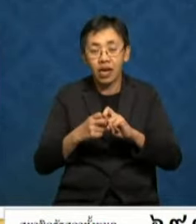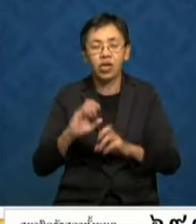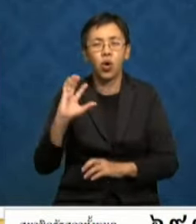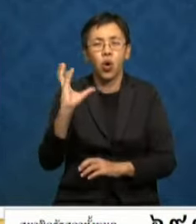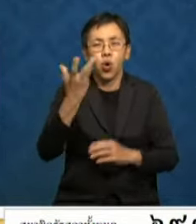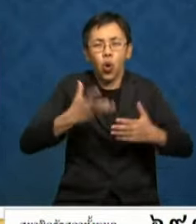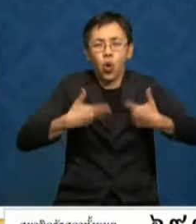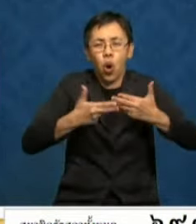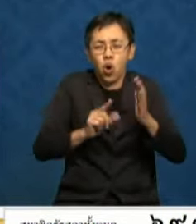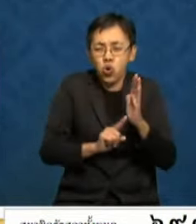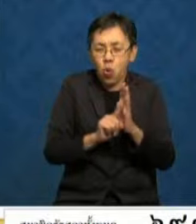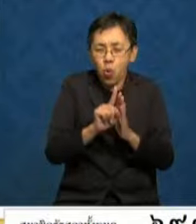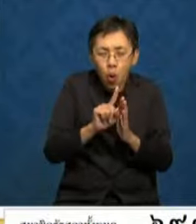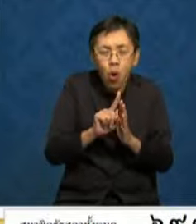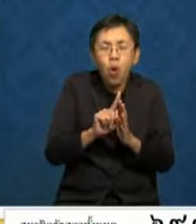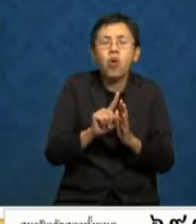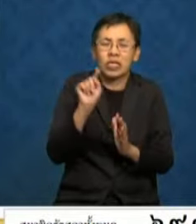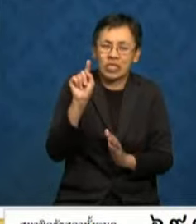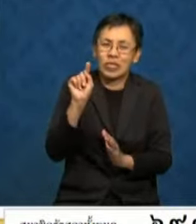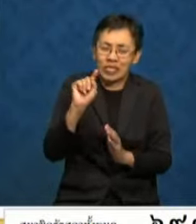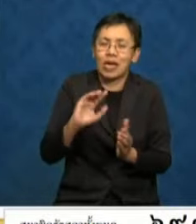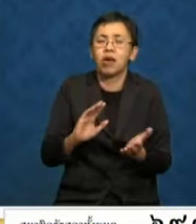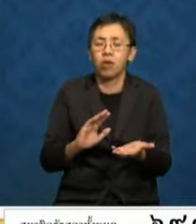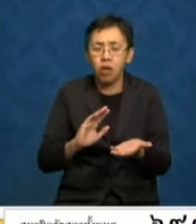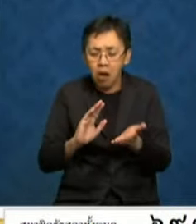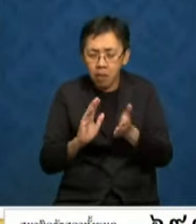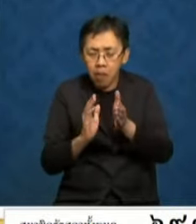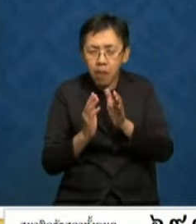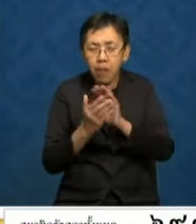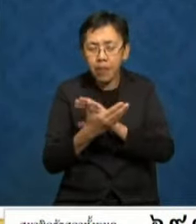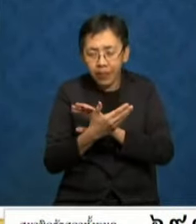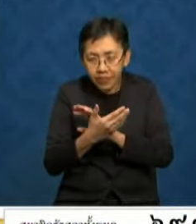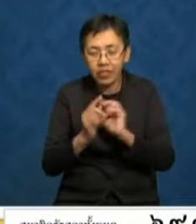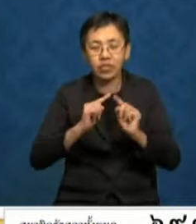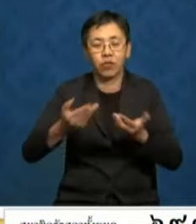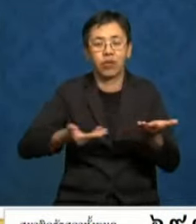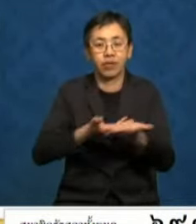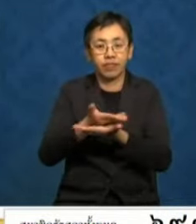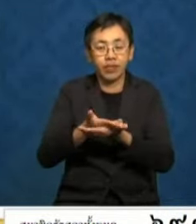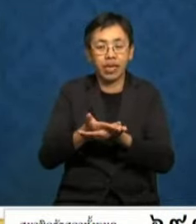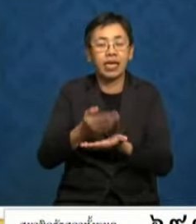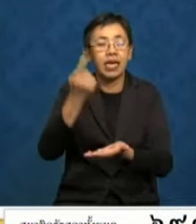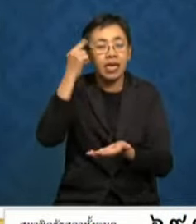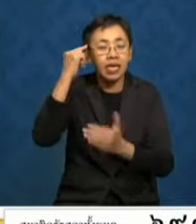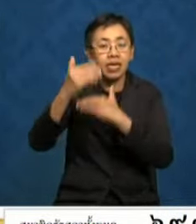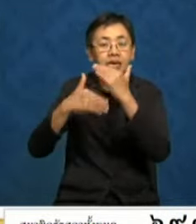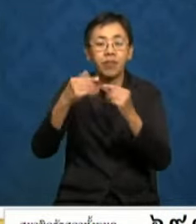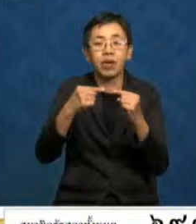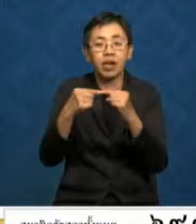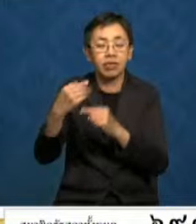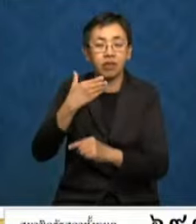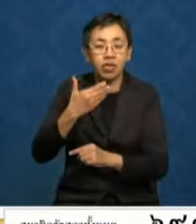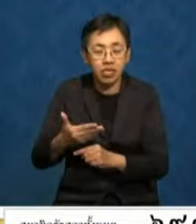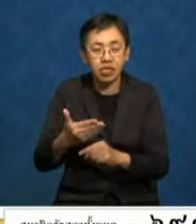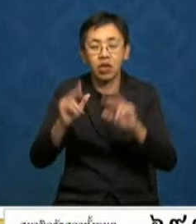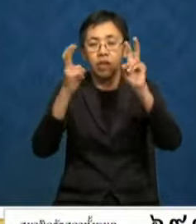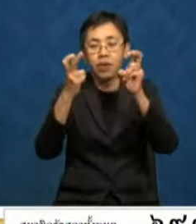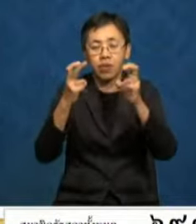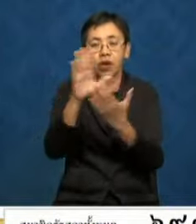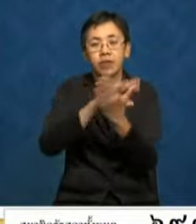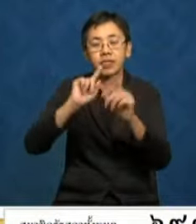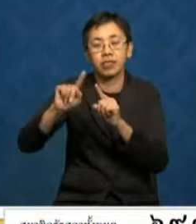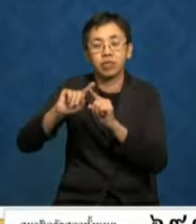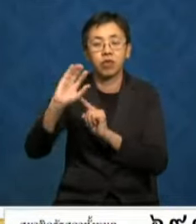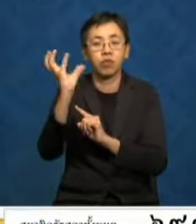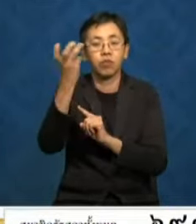ของสภาพภูมิอากาศหรือว่า climate action นะครับและการพัฒนาอย่างยั่งยืนที่กำลังเป็นหัวข้อที่ทั้งโลกให้ความสนใจ